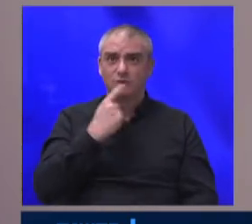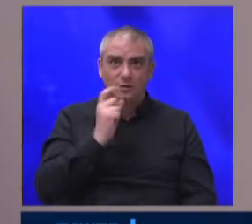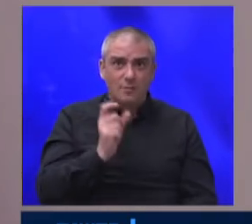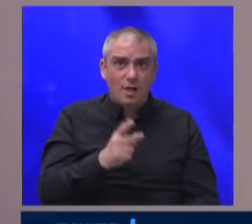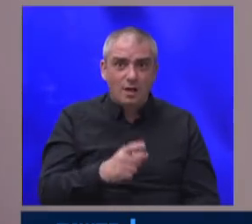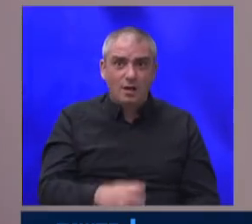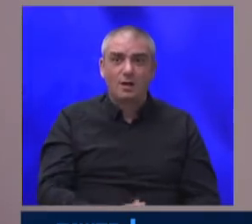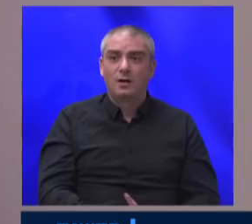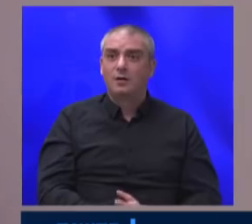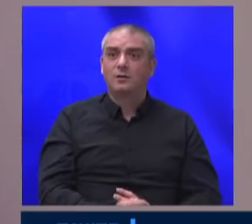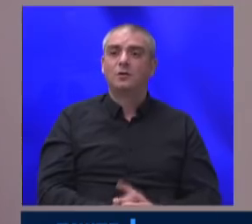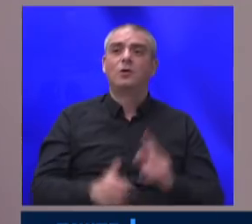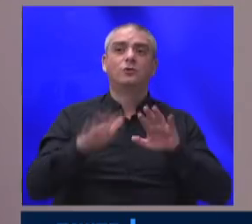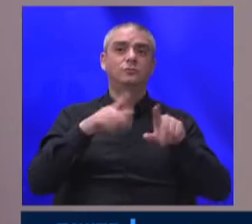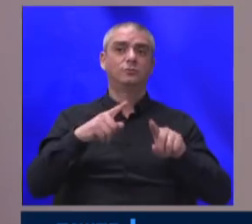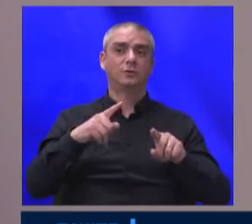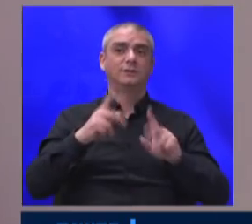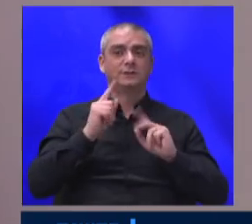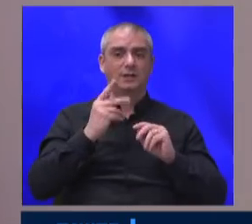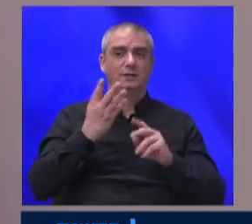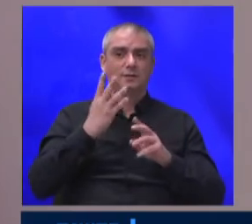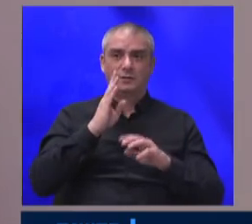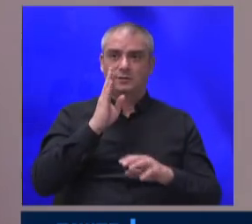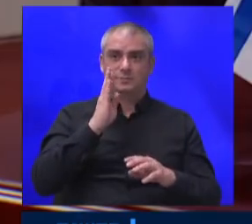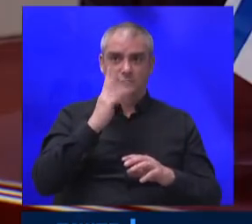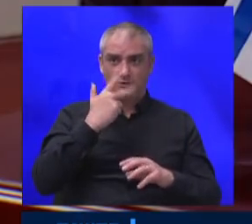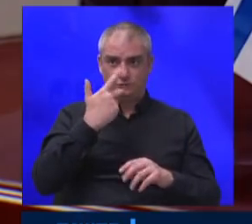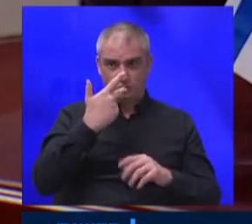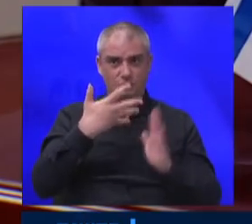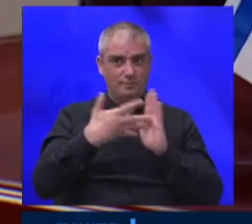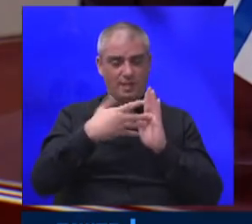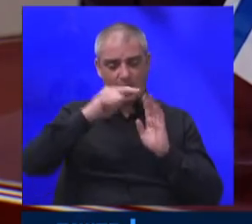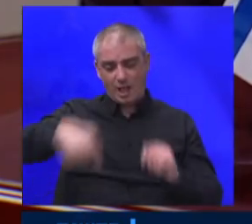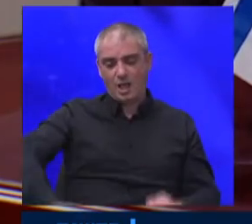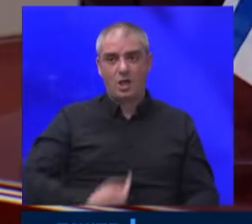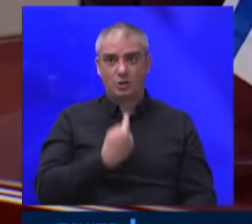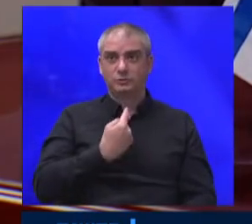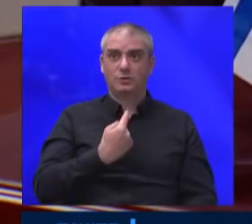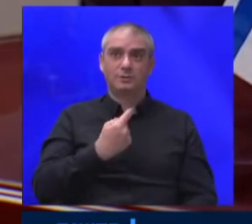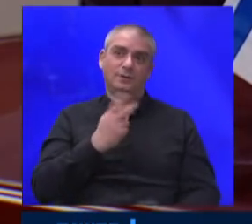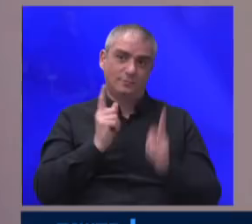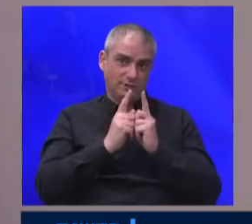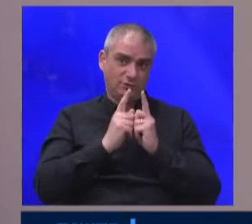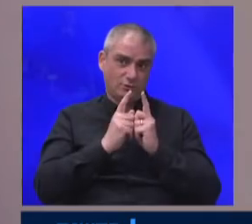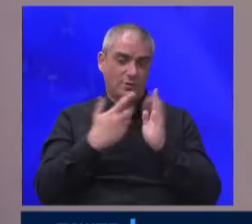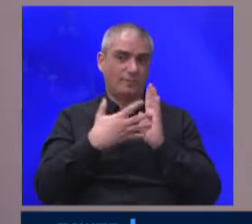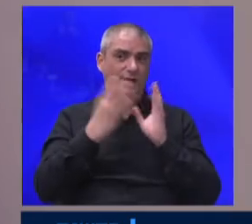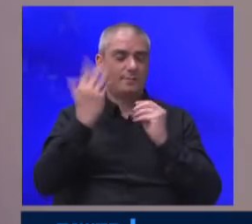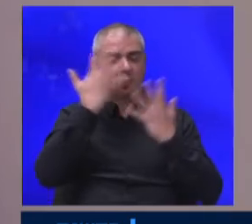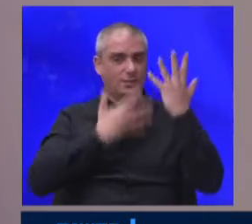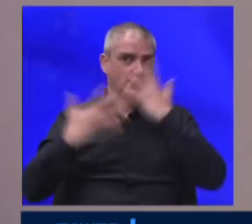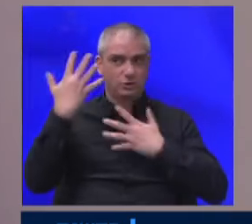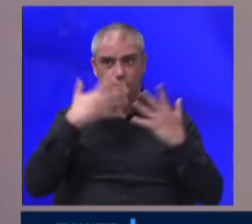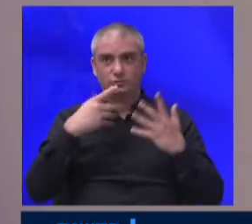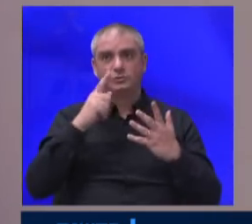הממשלה צריך לעבור ביום ג' בדיקת קולונוסקופיה. בקיצור, הבדיקה היא תחת טשטוש, אז